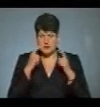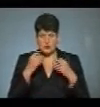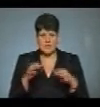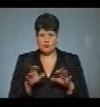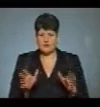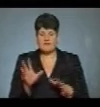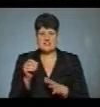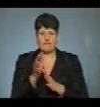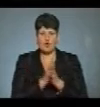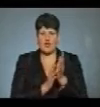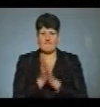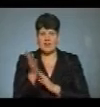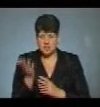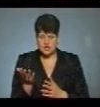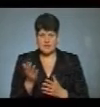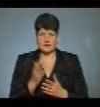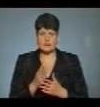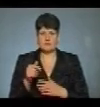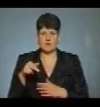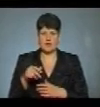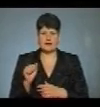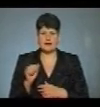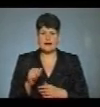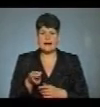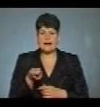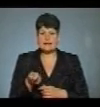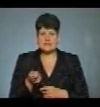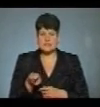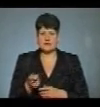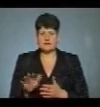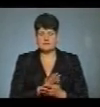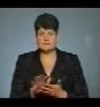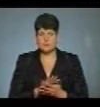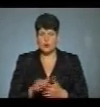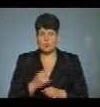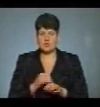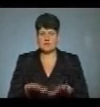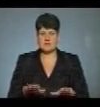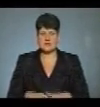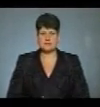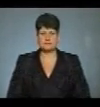всі в рукавичках, на вході стоїть антисептик. Касирка Ольга Терпак дезінфікує робоче місце.